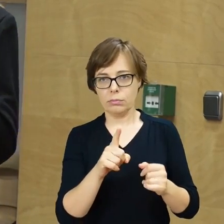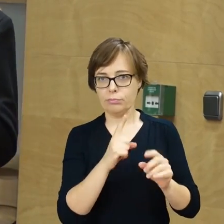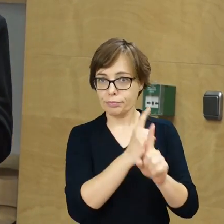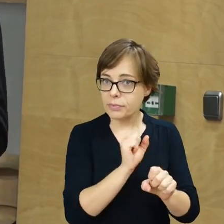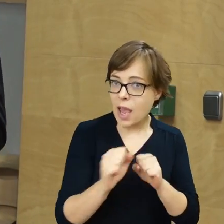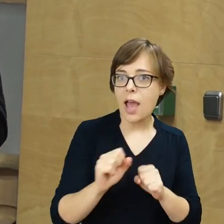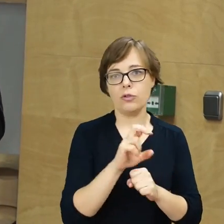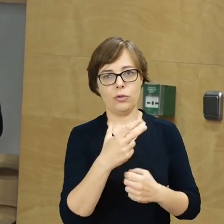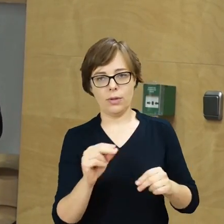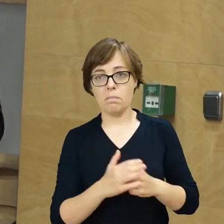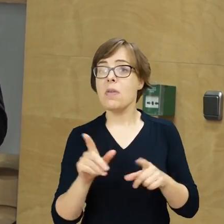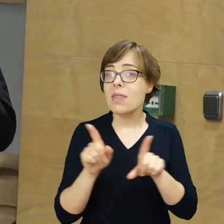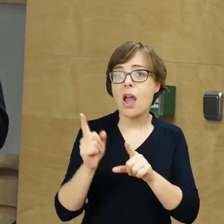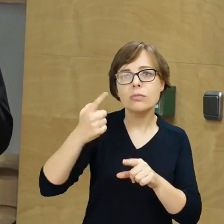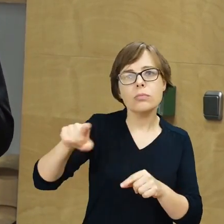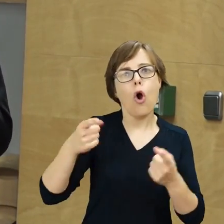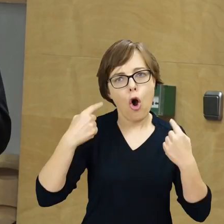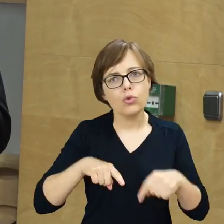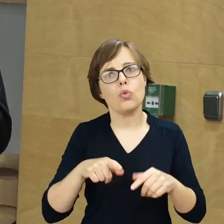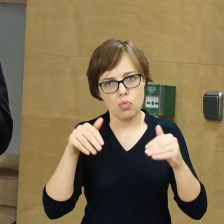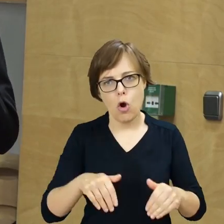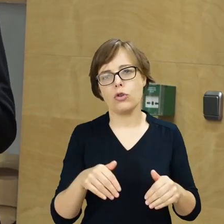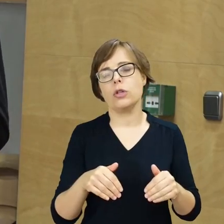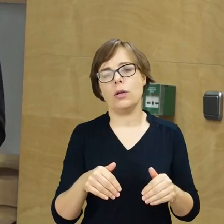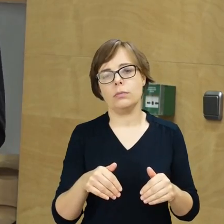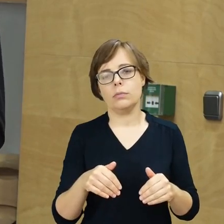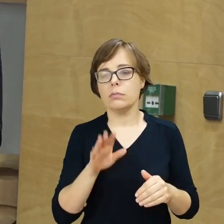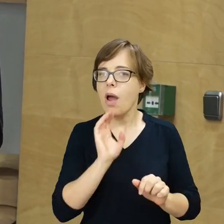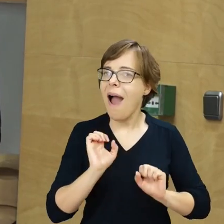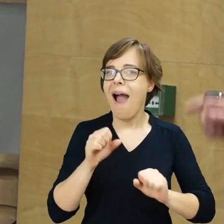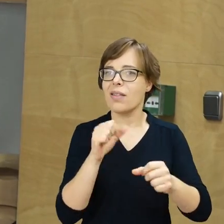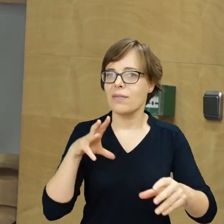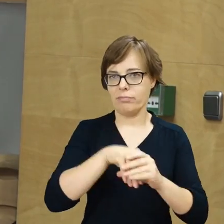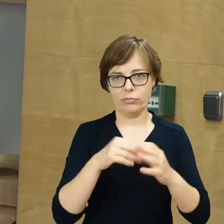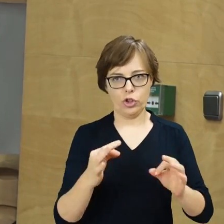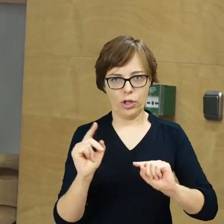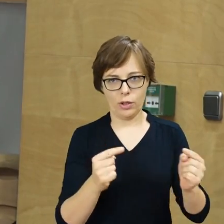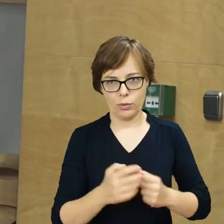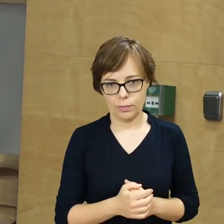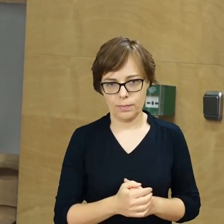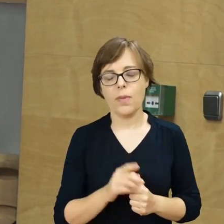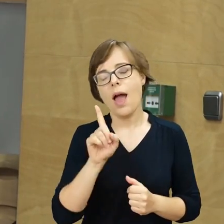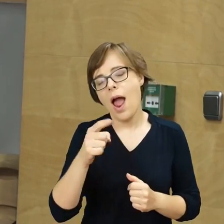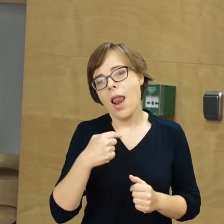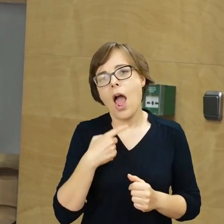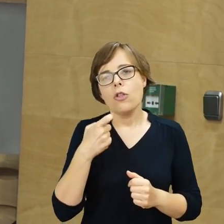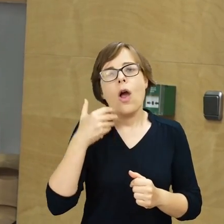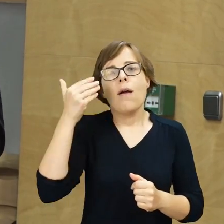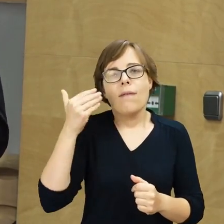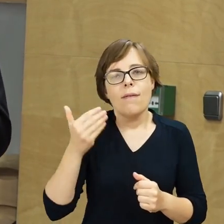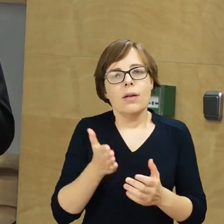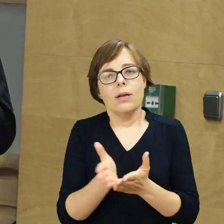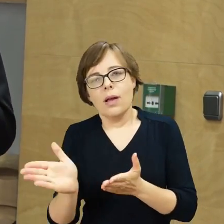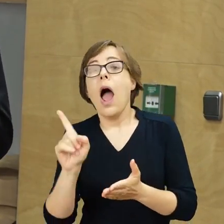aktywnie uczestniczyć w tym, o czym będzie mowa. Ale to wybiegłam trochę ze swojego przemówienia, bo przede wszystkim chciałam